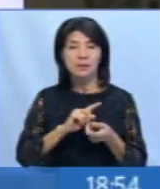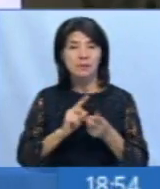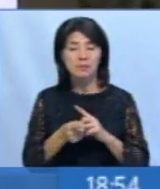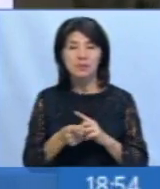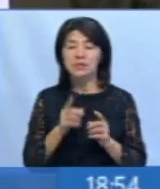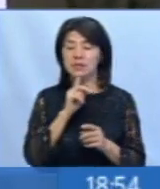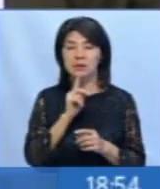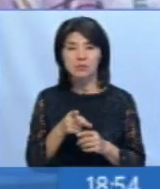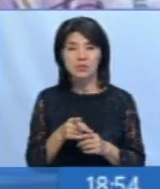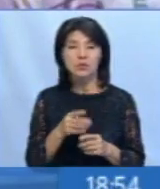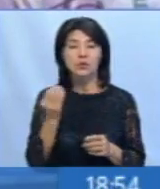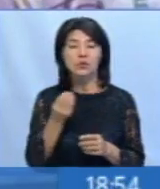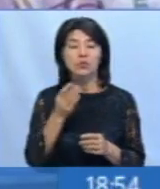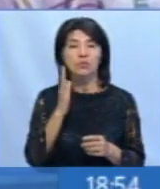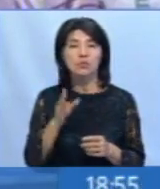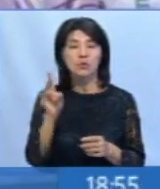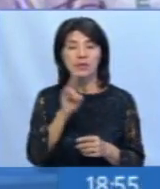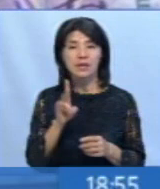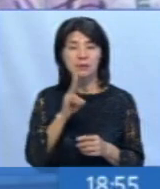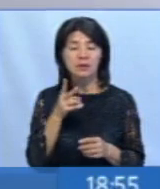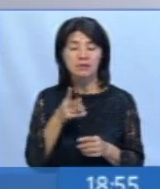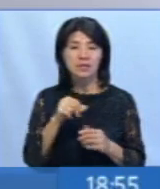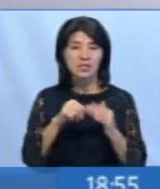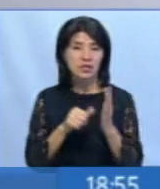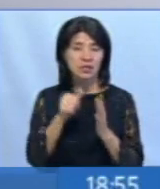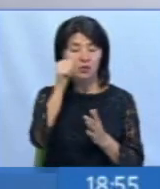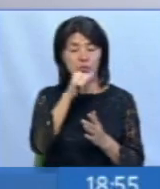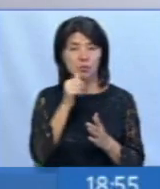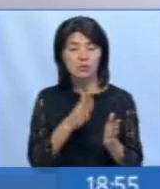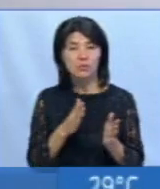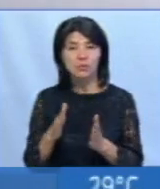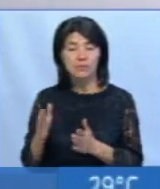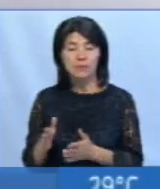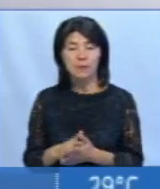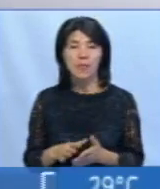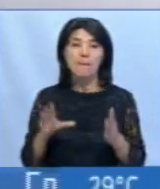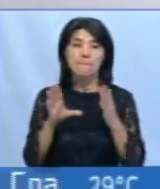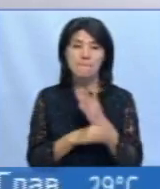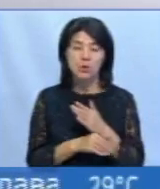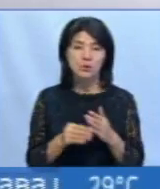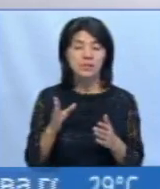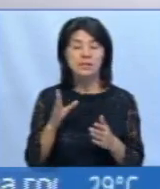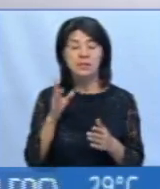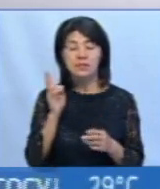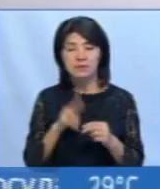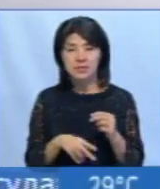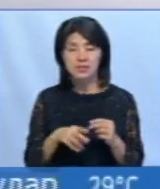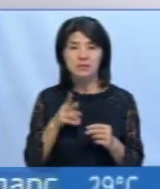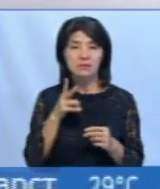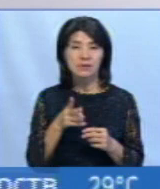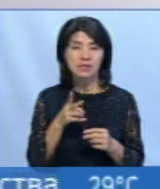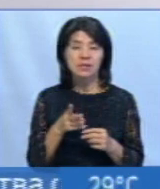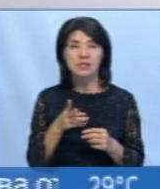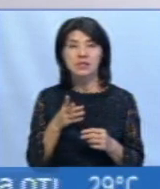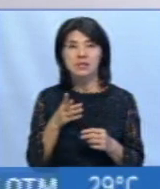банкнот началась еще в ноябре 2016 года. После завершения 3 октября 2020 года срок